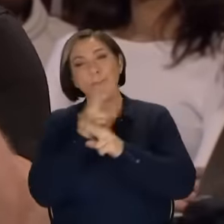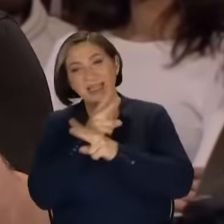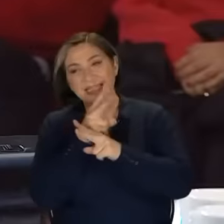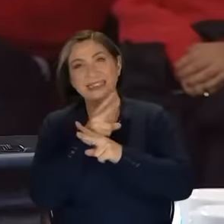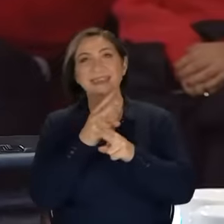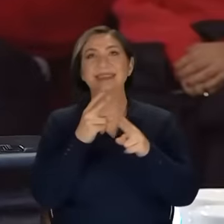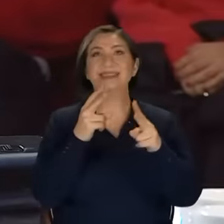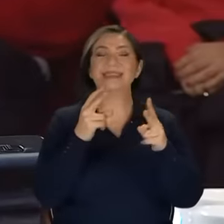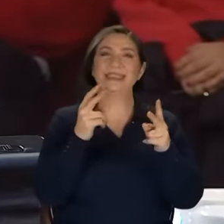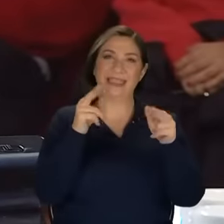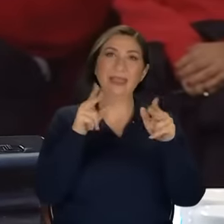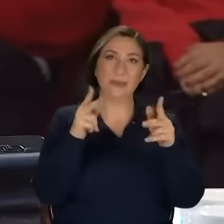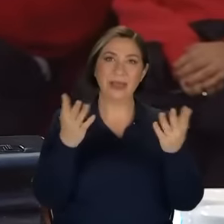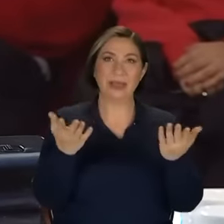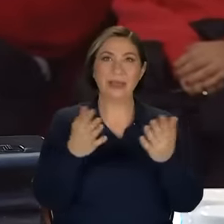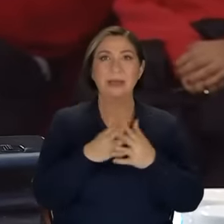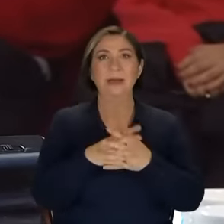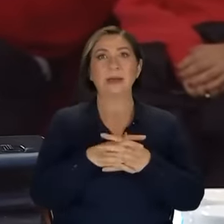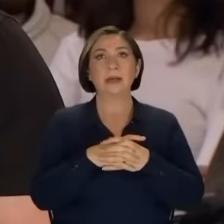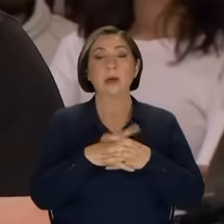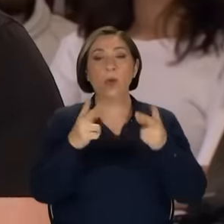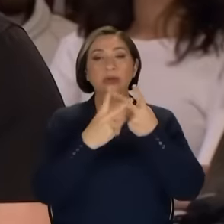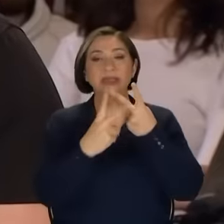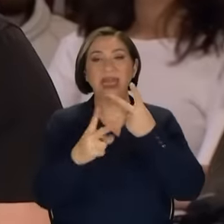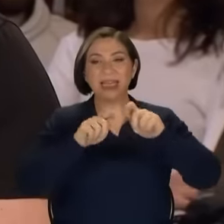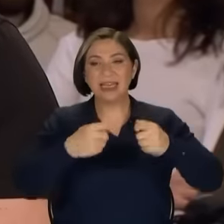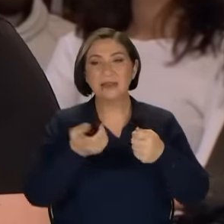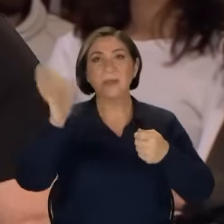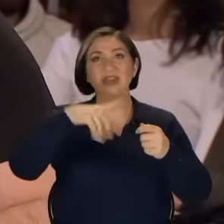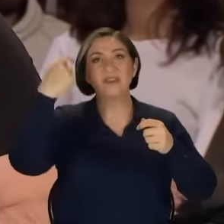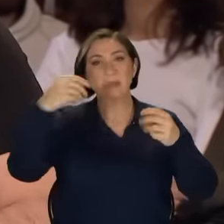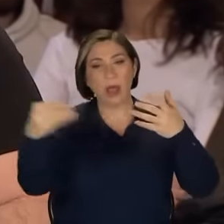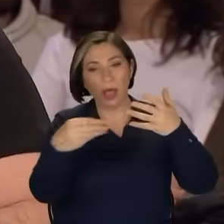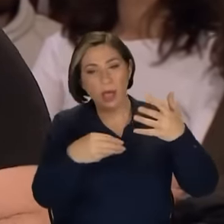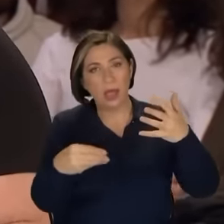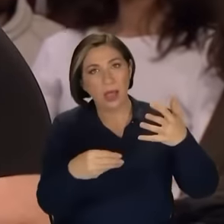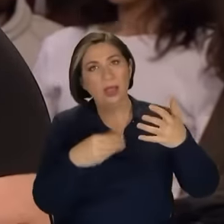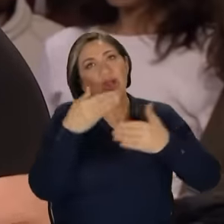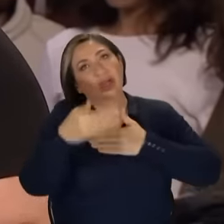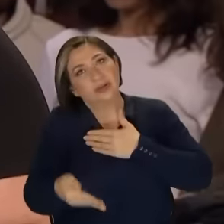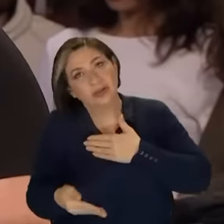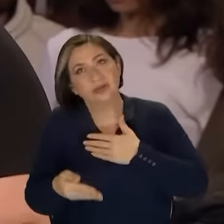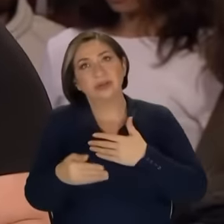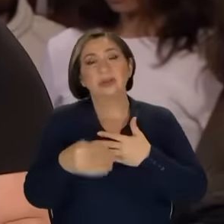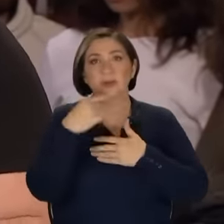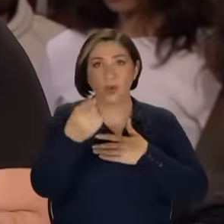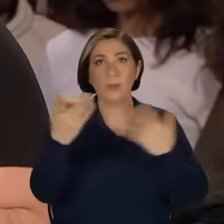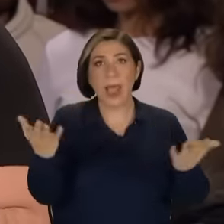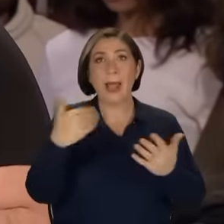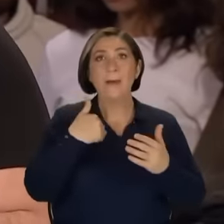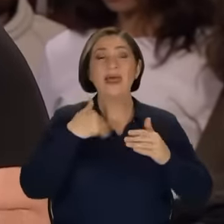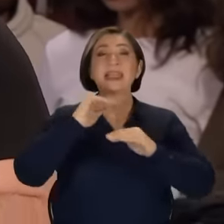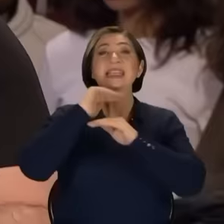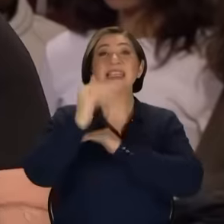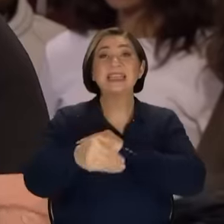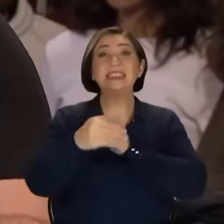de karton maceralar gibi. O sırayı da kırdım başka filmlerle ama yani diyorum ya ben